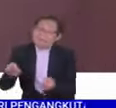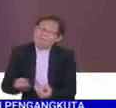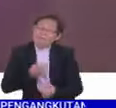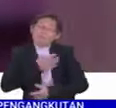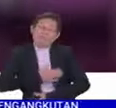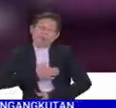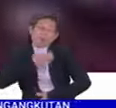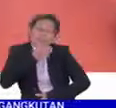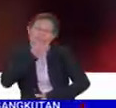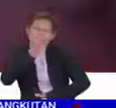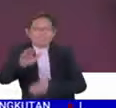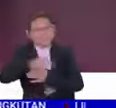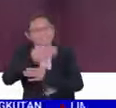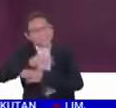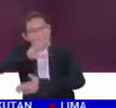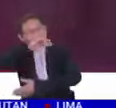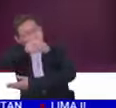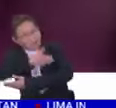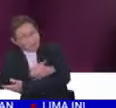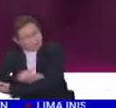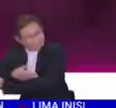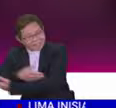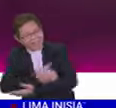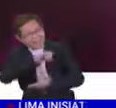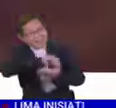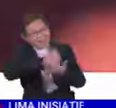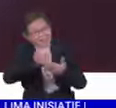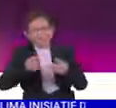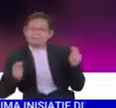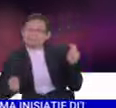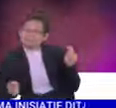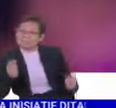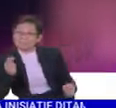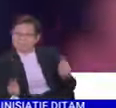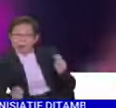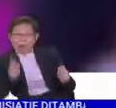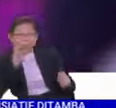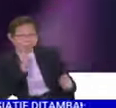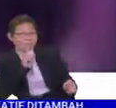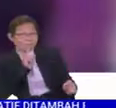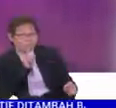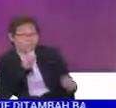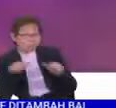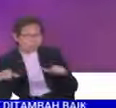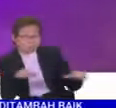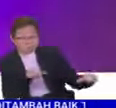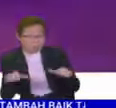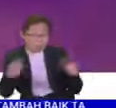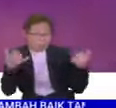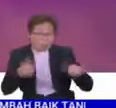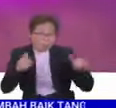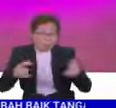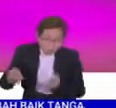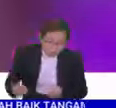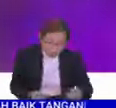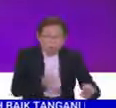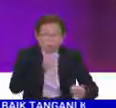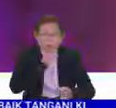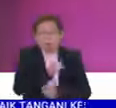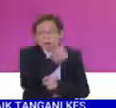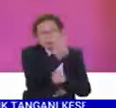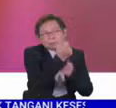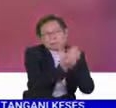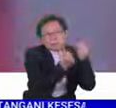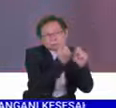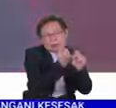santai nenek ini dikongsikan anaknya melalui akaun TikTok. Wanita ini memang aktif bermain kasut roda sejak berusia 11